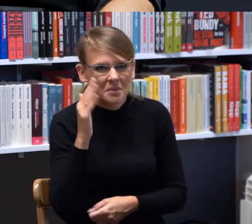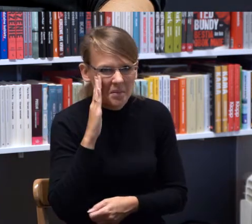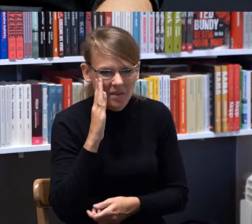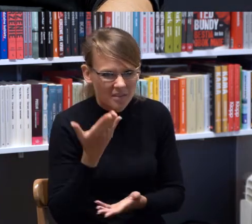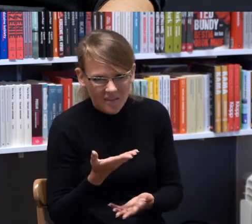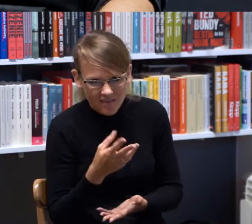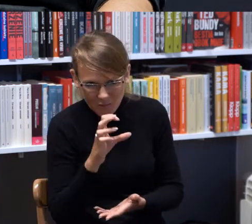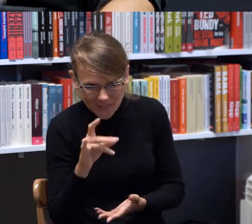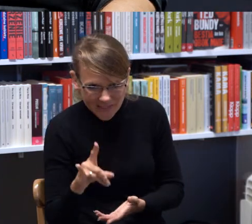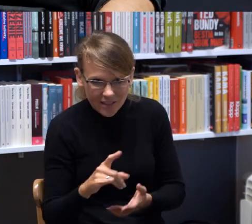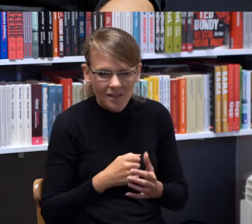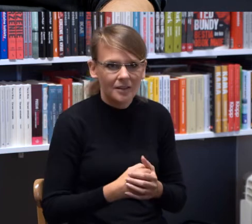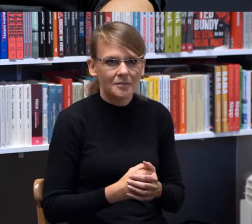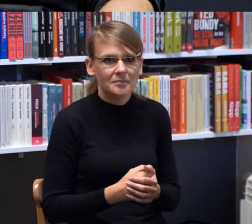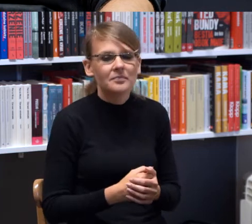whisky.